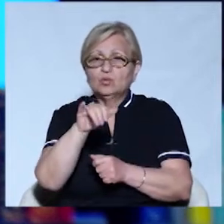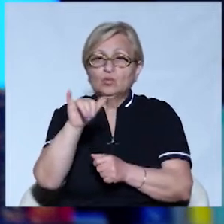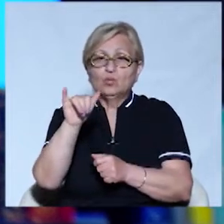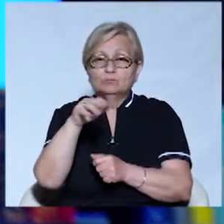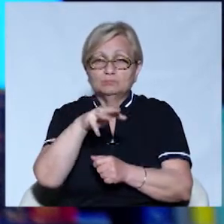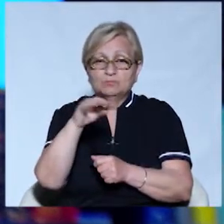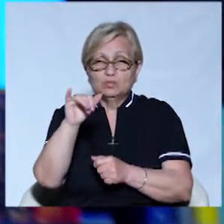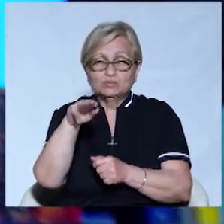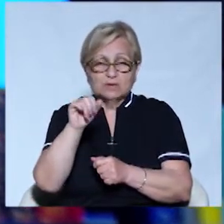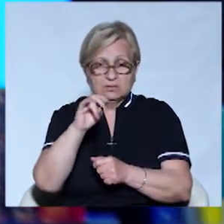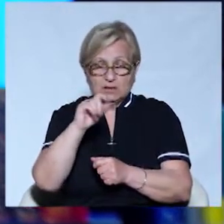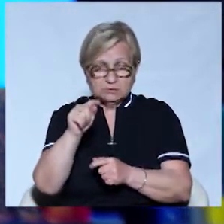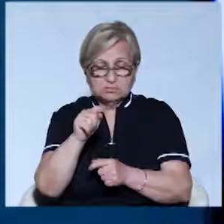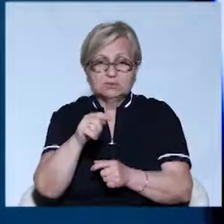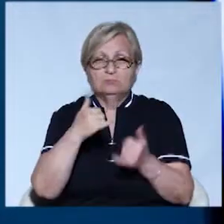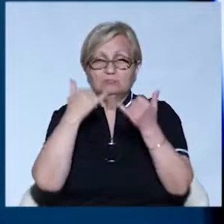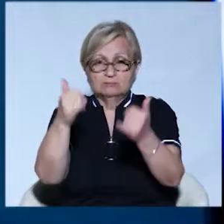მიუძღვენით, წავუკითხეთ.